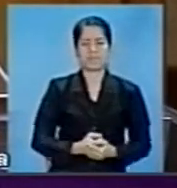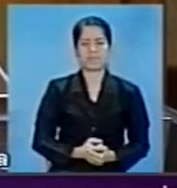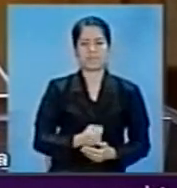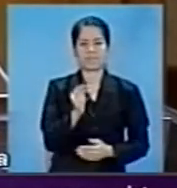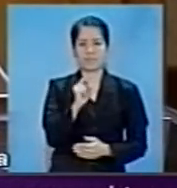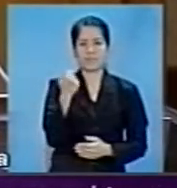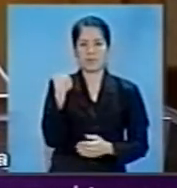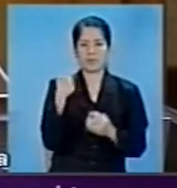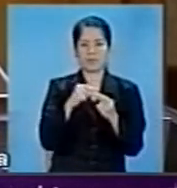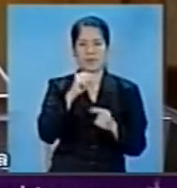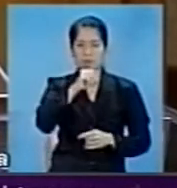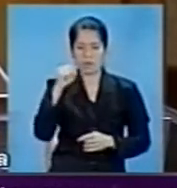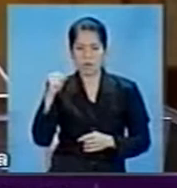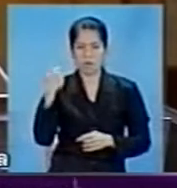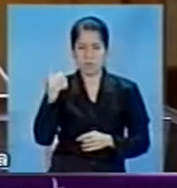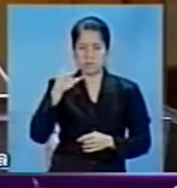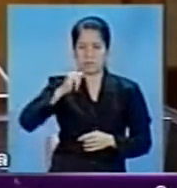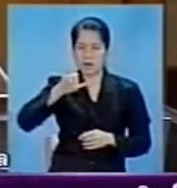ก็มีสมาชิกบางส่วน